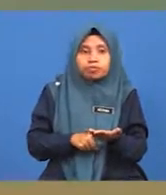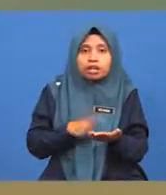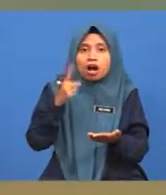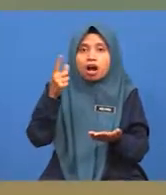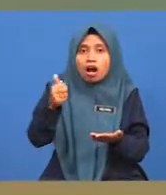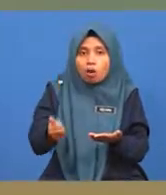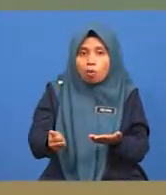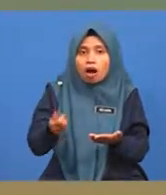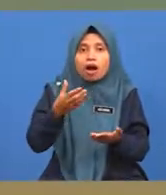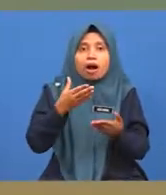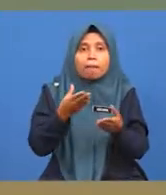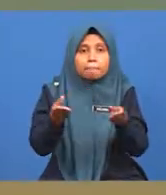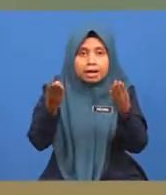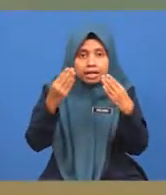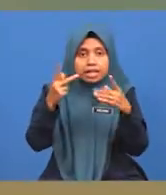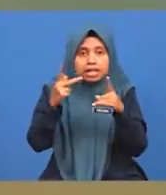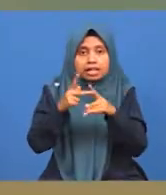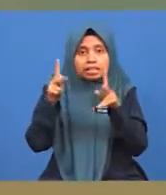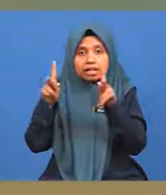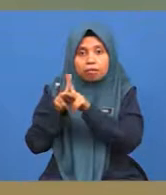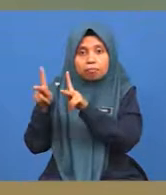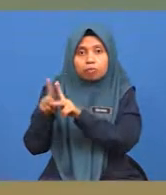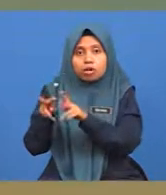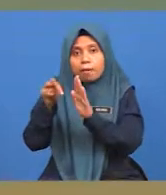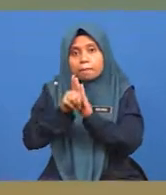Awak balik ke kampung menaiki apa?